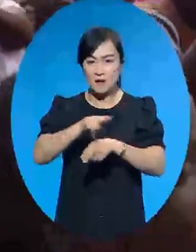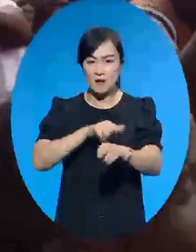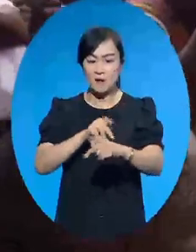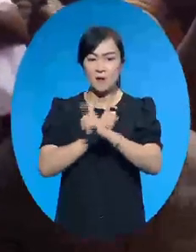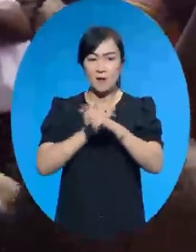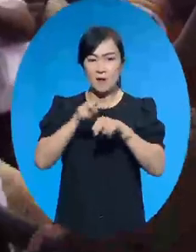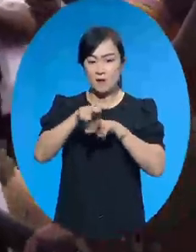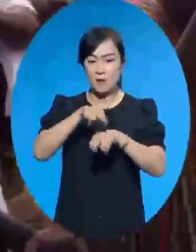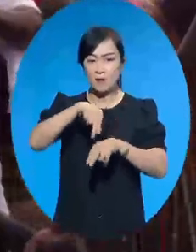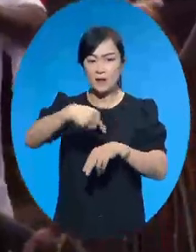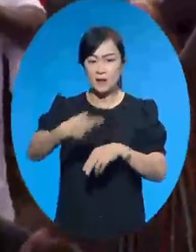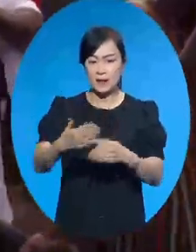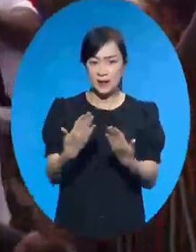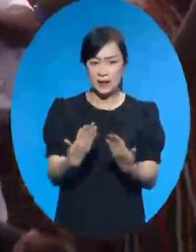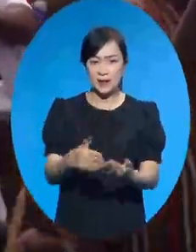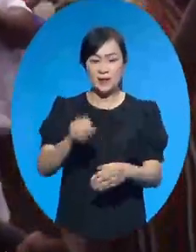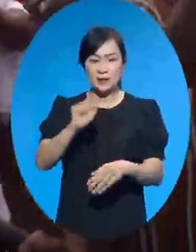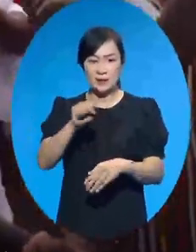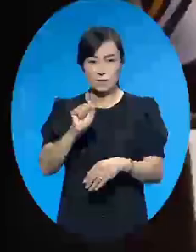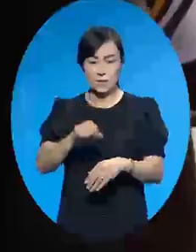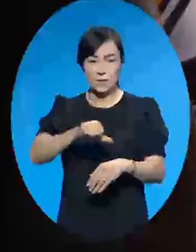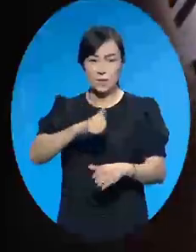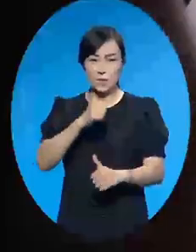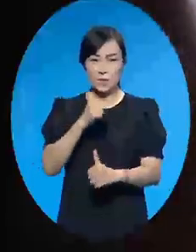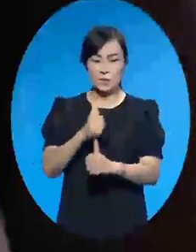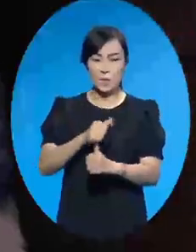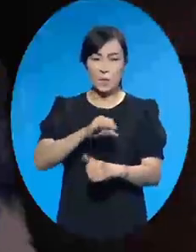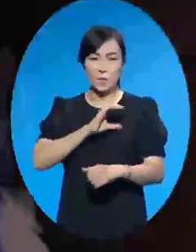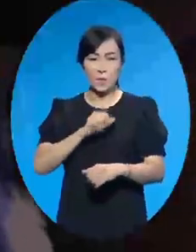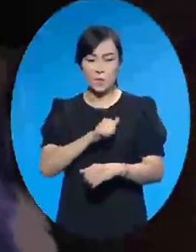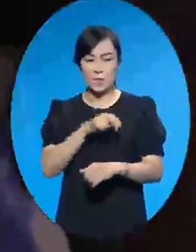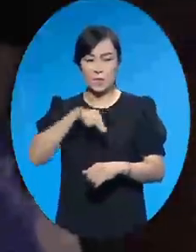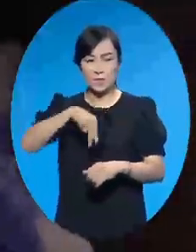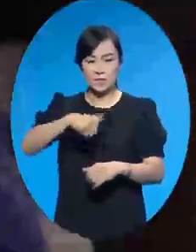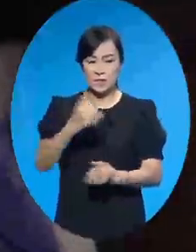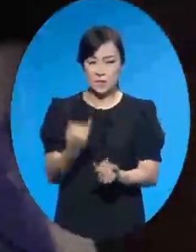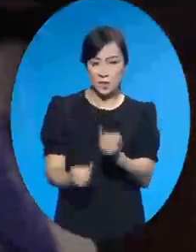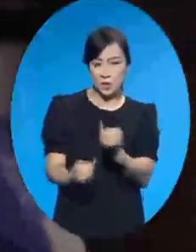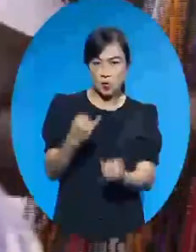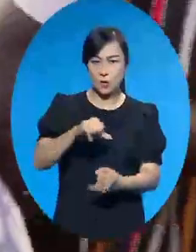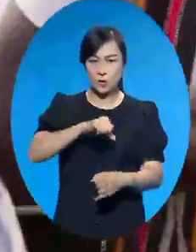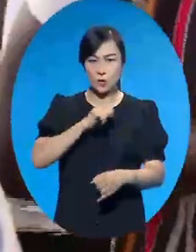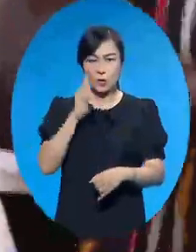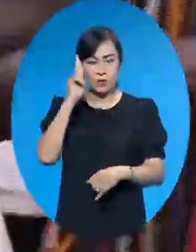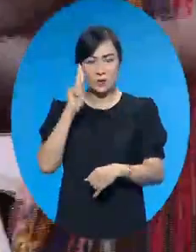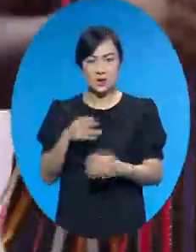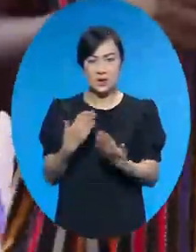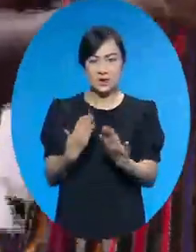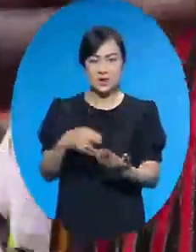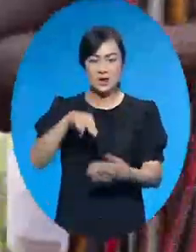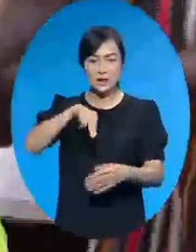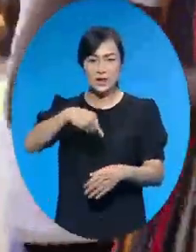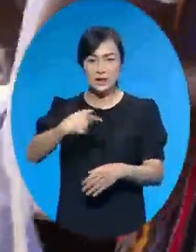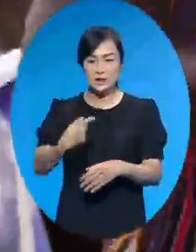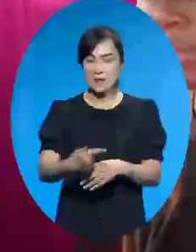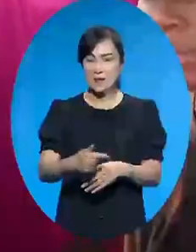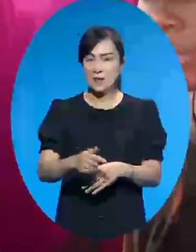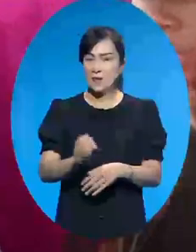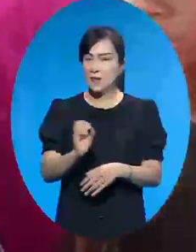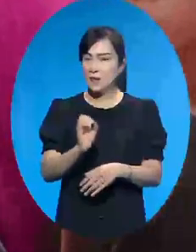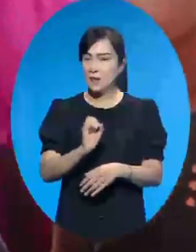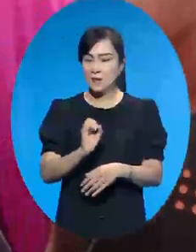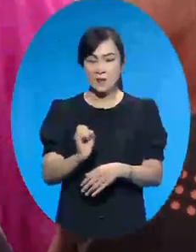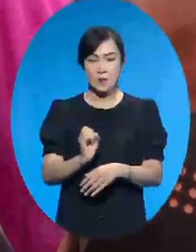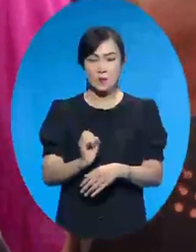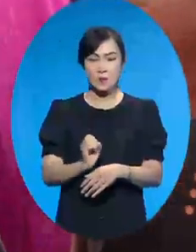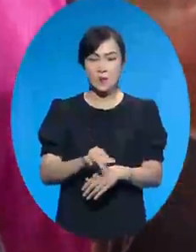sứ Pháp tại Niger hiện nay đã được chấp nhận bởi chính phủ dân chủ do người dân Niger bầu ra và chính quyền quân sự hiện nay tại Niger không có đủ tính hợp hiến để